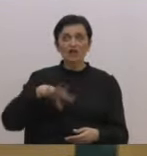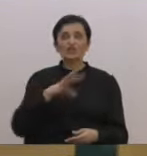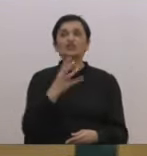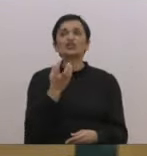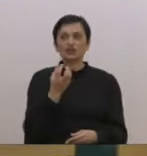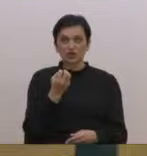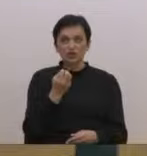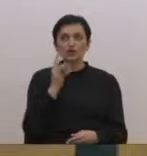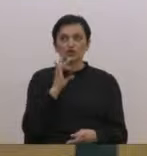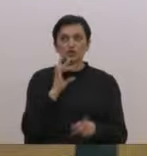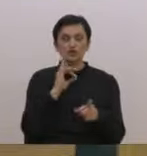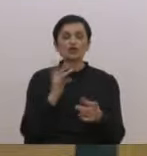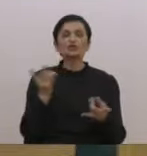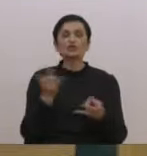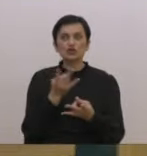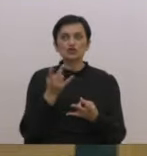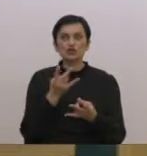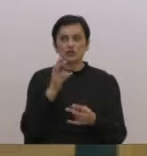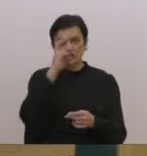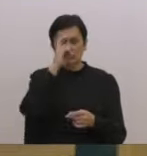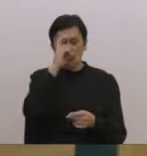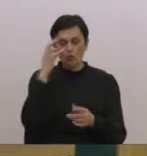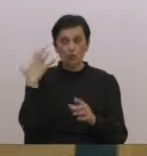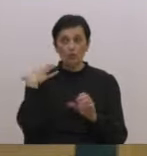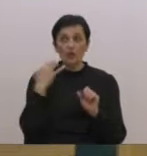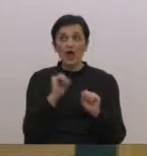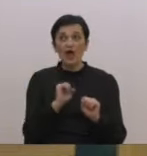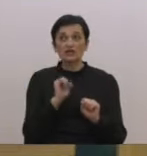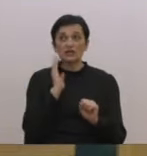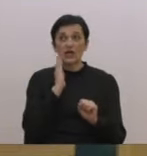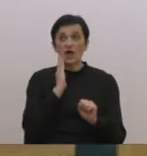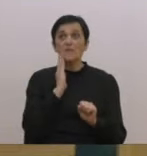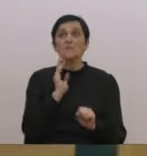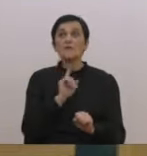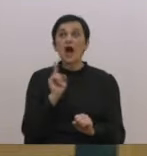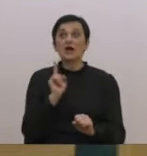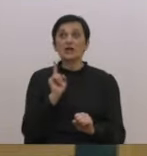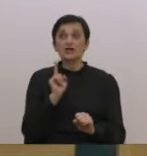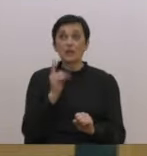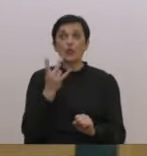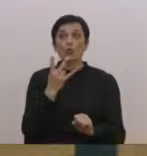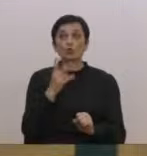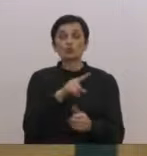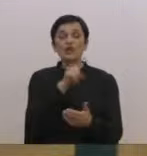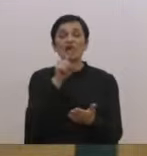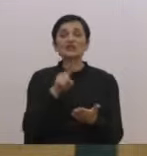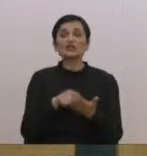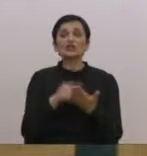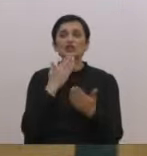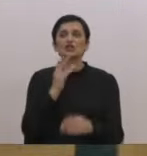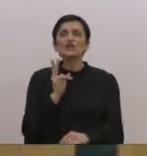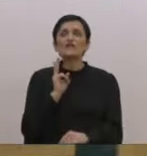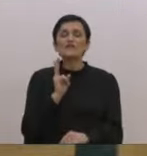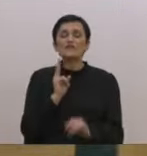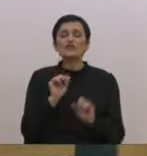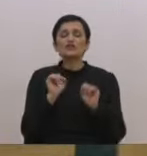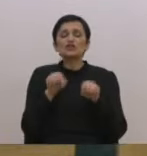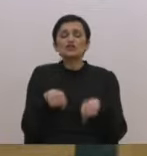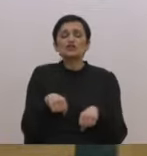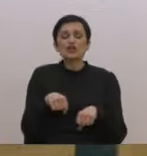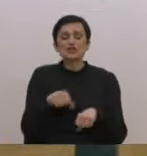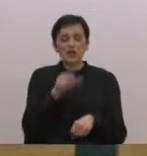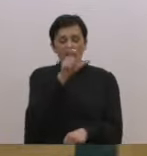და ჯერ კიდევ შირდება სახელმწიფოს მხარდაჭერა. მაგრამ აქვე უნდა დავსვათ კითხვა: ვინ შეძლებს ამ